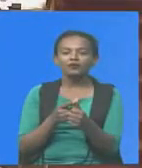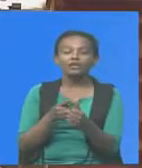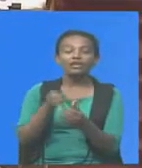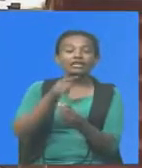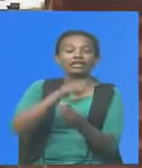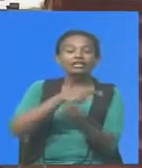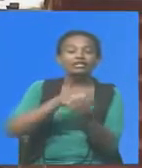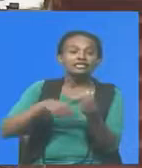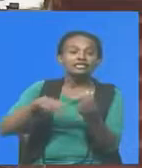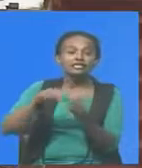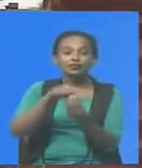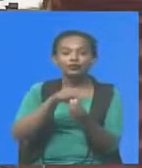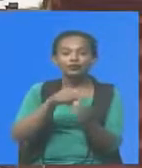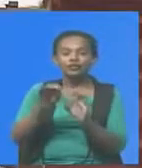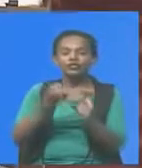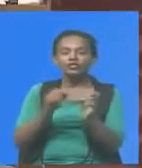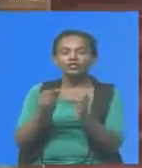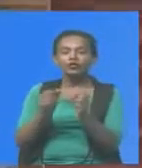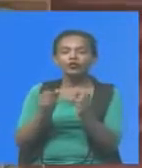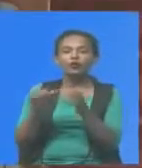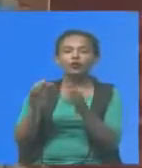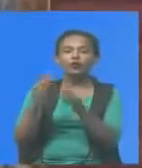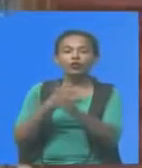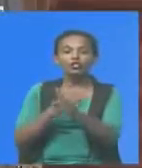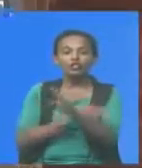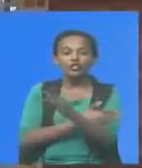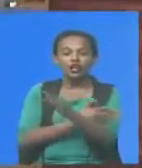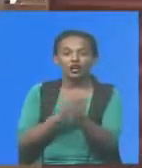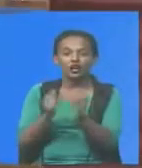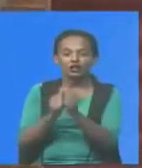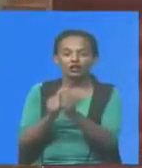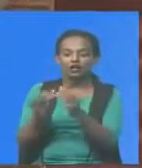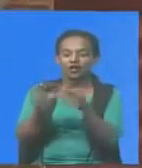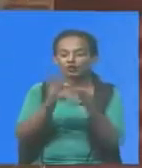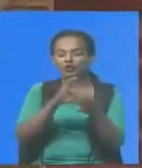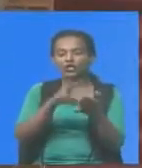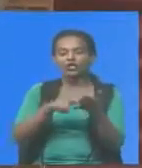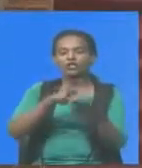ሰሞኑን ከተደረገው ማሻሻያ ጋር ተያይዞ የተነሳው ጥያቄ